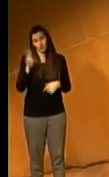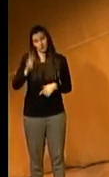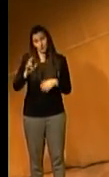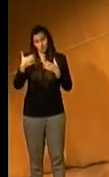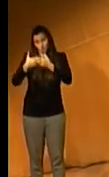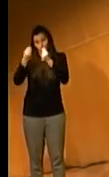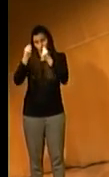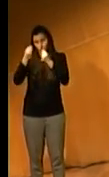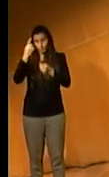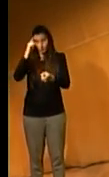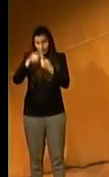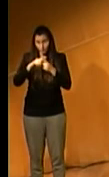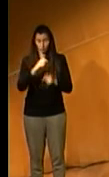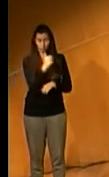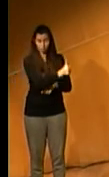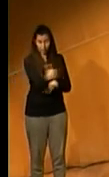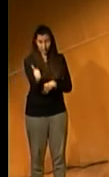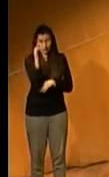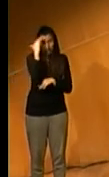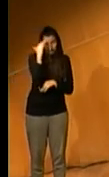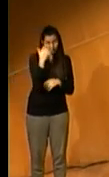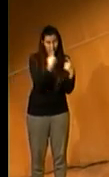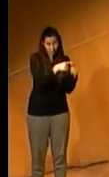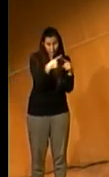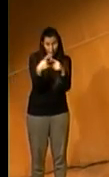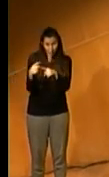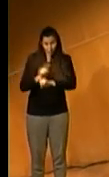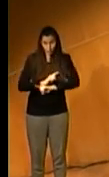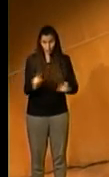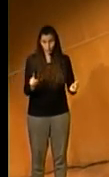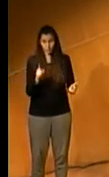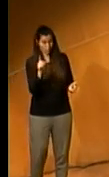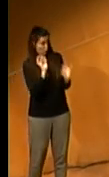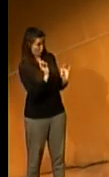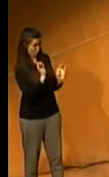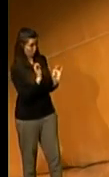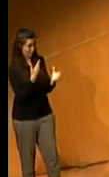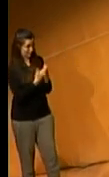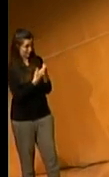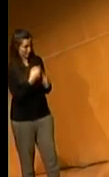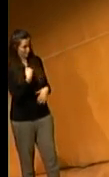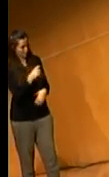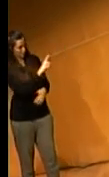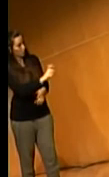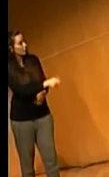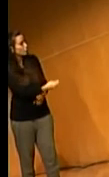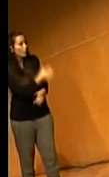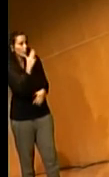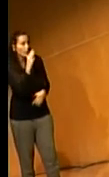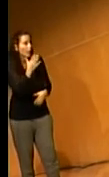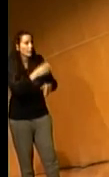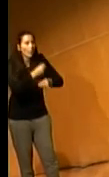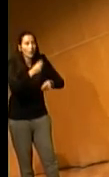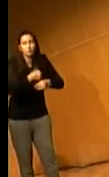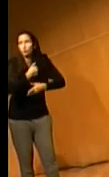pour chaque élève. Oui, c'est en ce sens aussi que ma question elle était. C'est sûr, vous n'allez pas apprendre, j'en sais